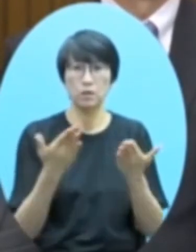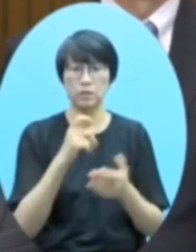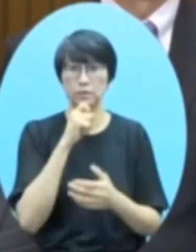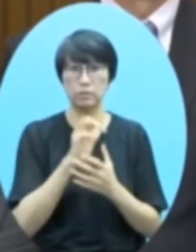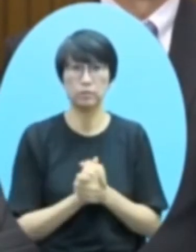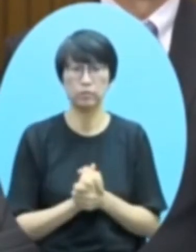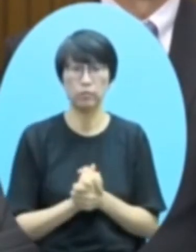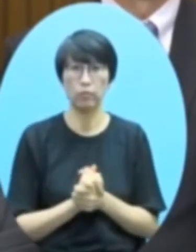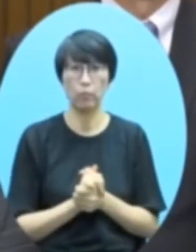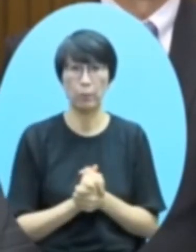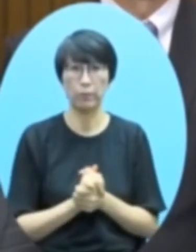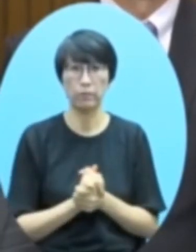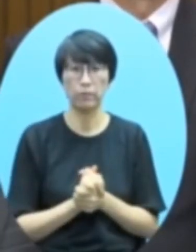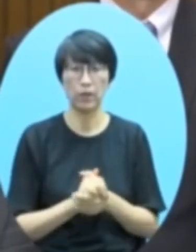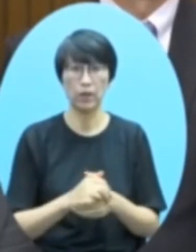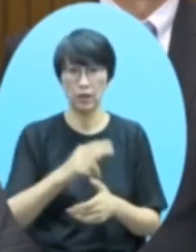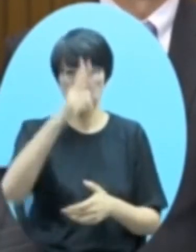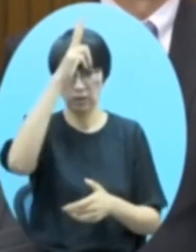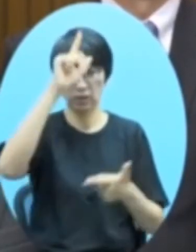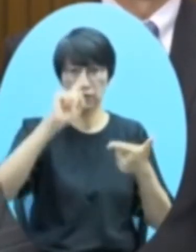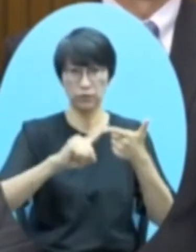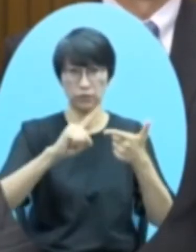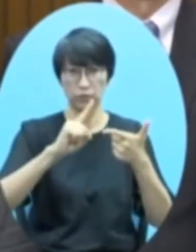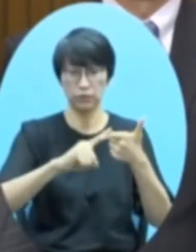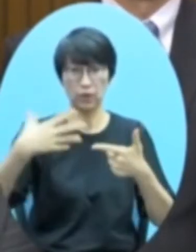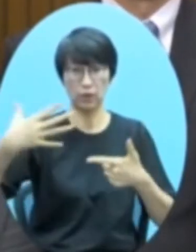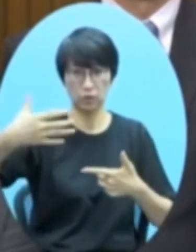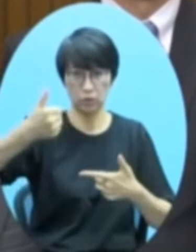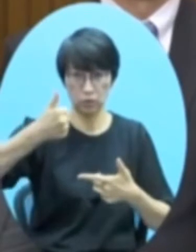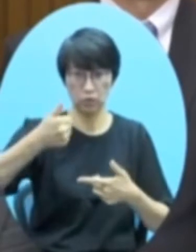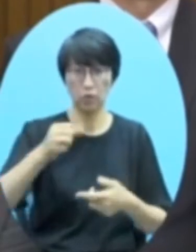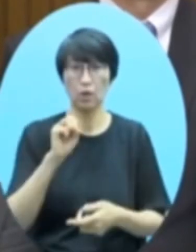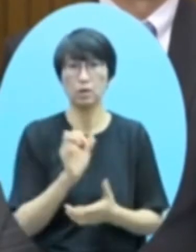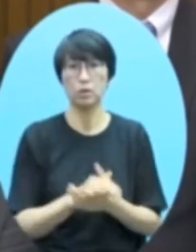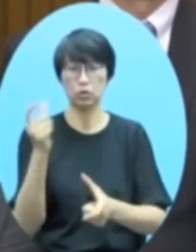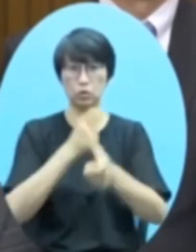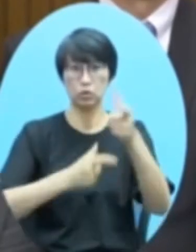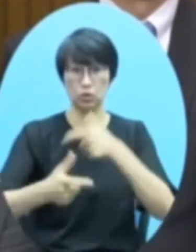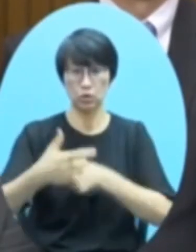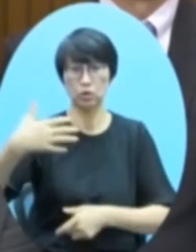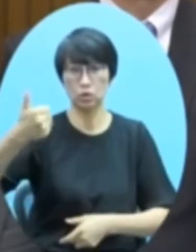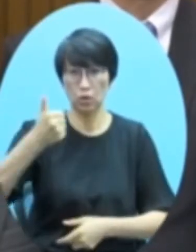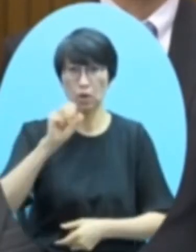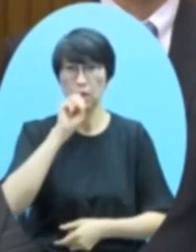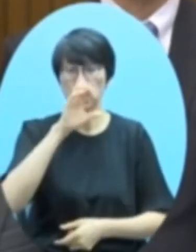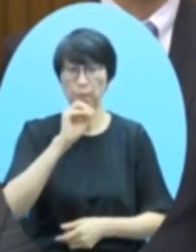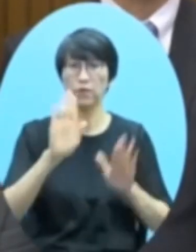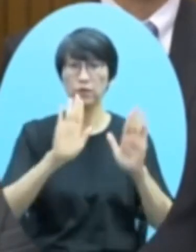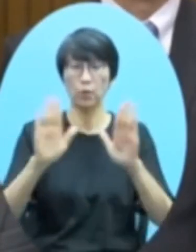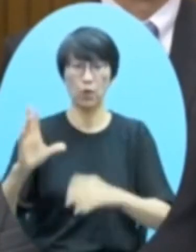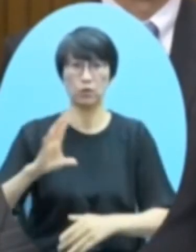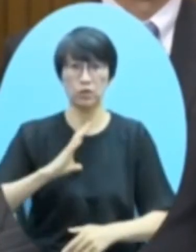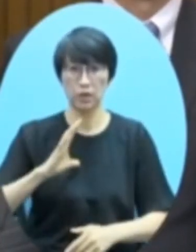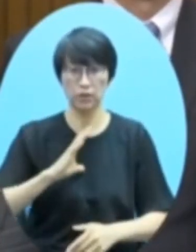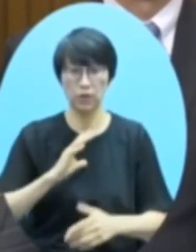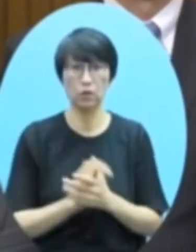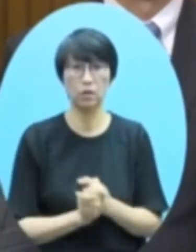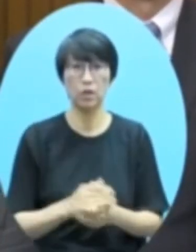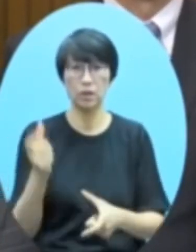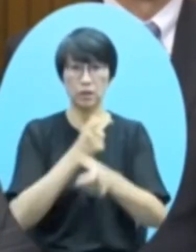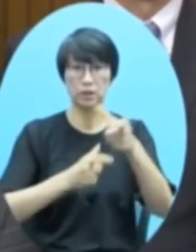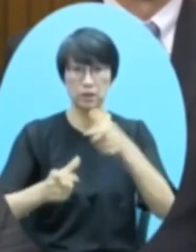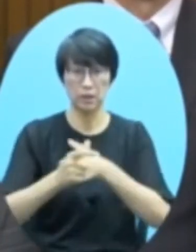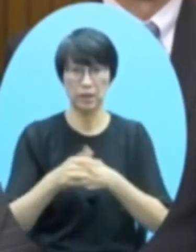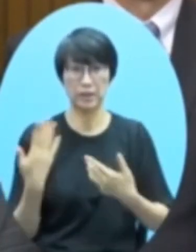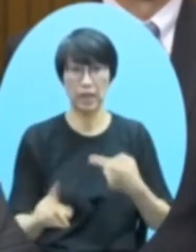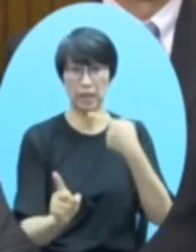在我请政务司司长和财政司司长分别讲下今日公共服务的情况和香港经济面对的